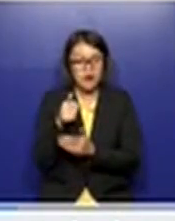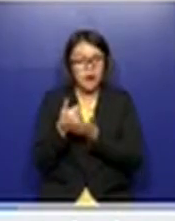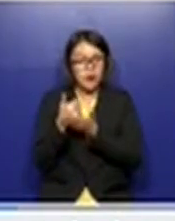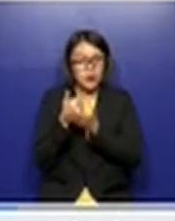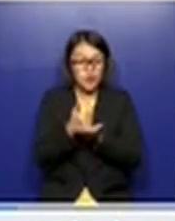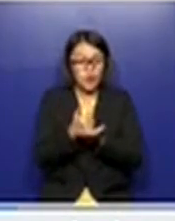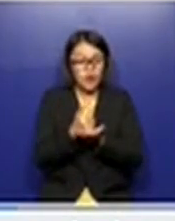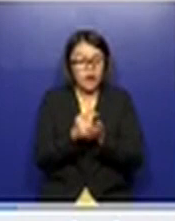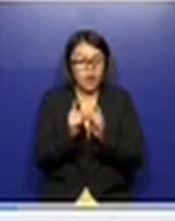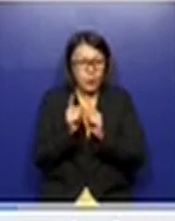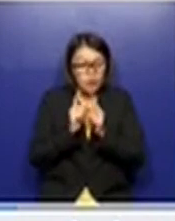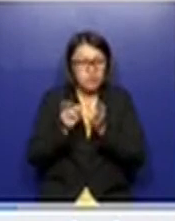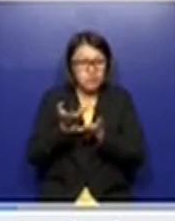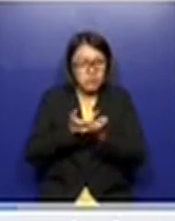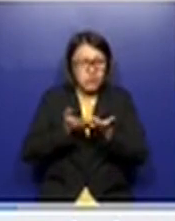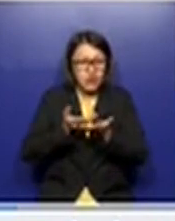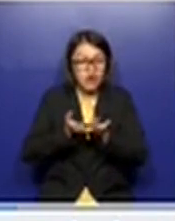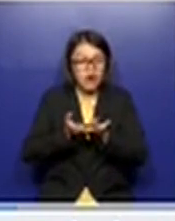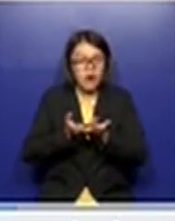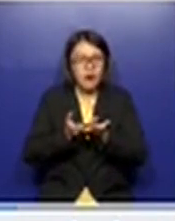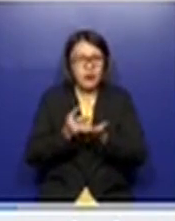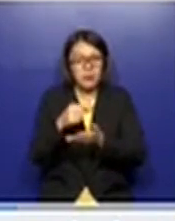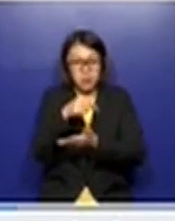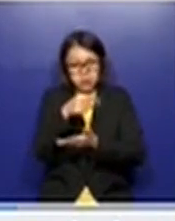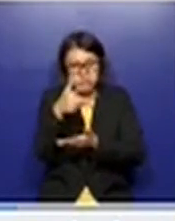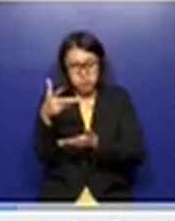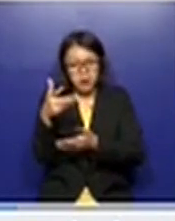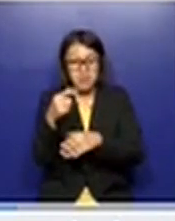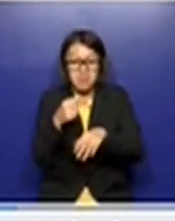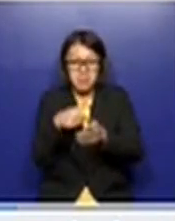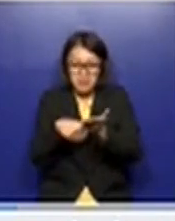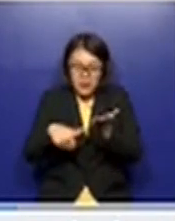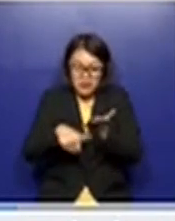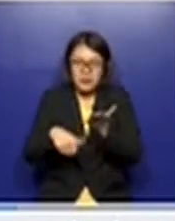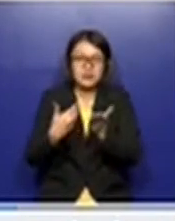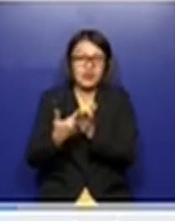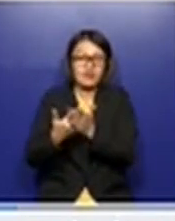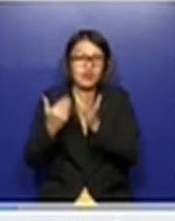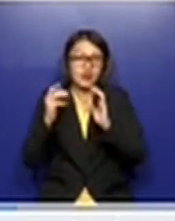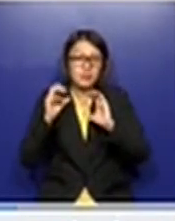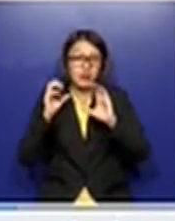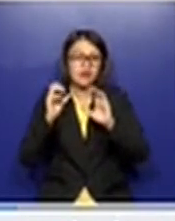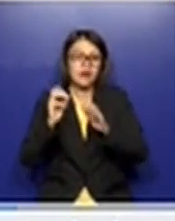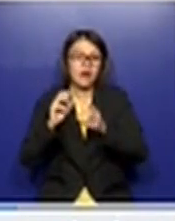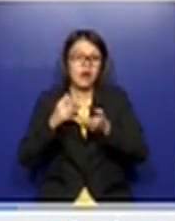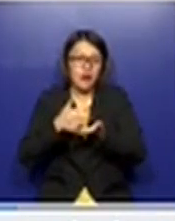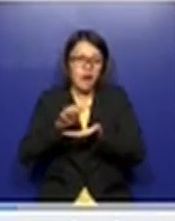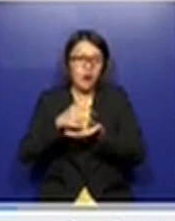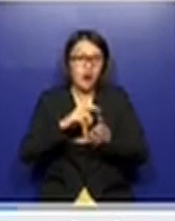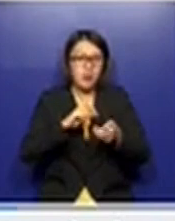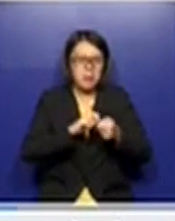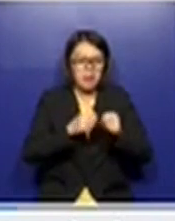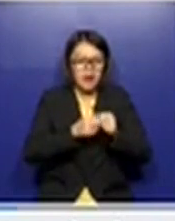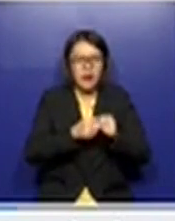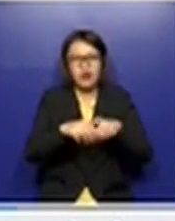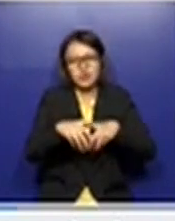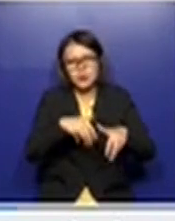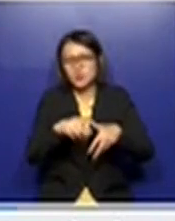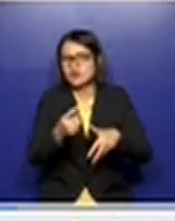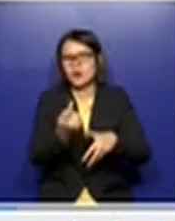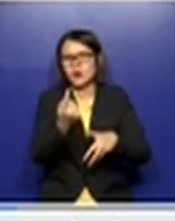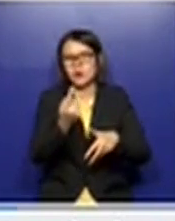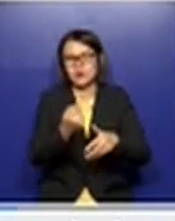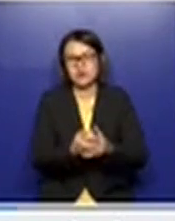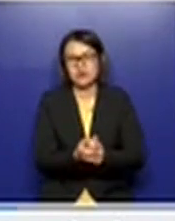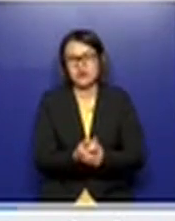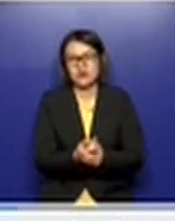ข้าใจอย่างน้อยไทย PBS ที่ใช้เงินภาษีใช้เงินรัฐแต่กลับนำเสนอปัญหาของประชาชนเพียงด้านเดียวคว